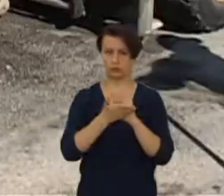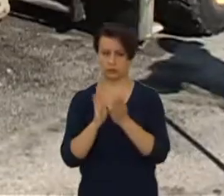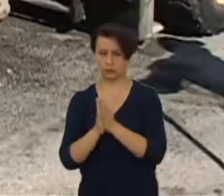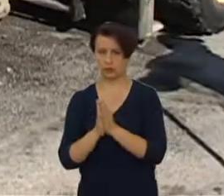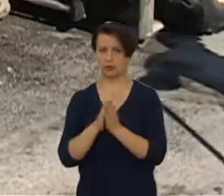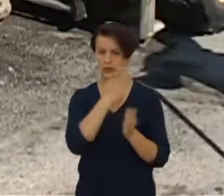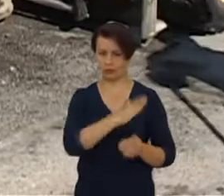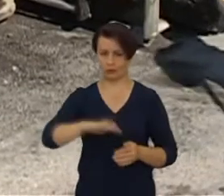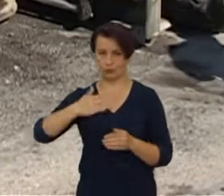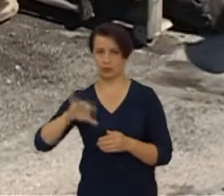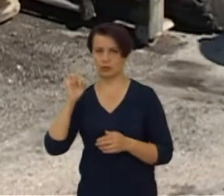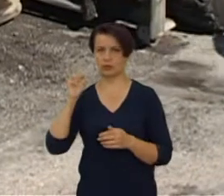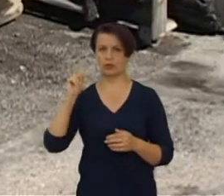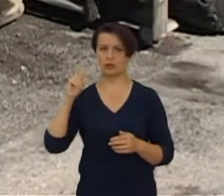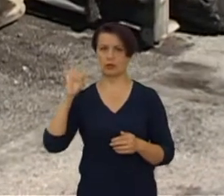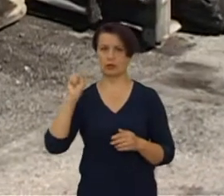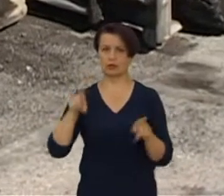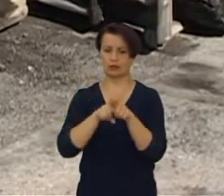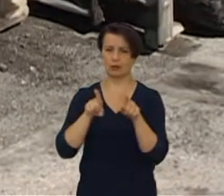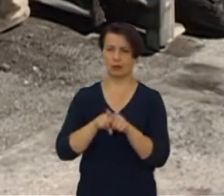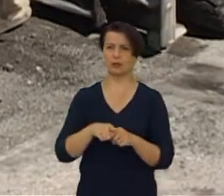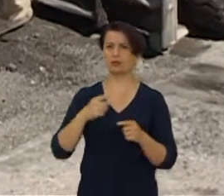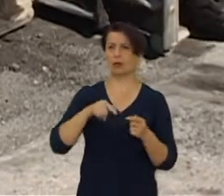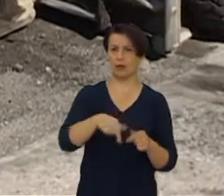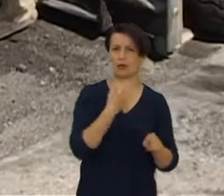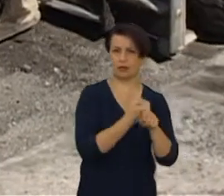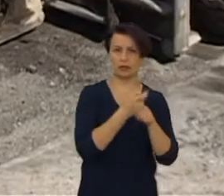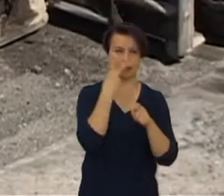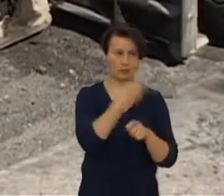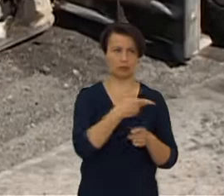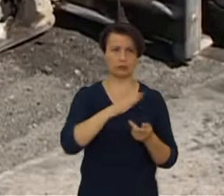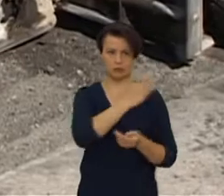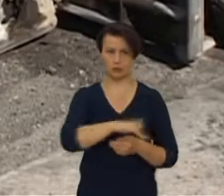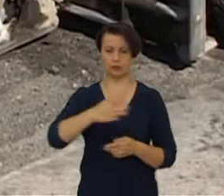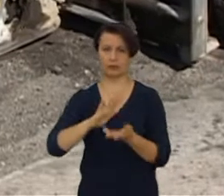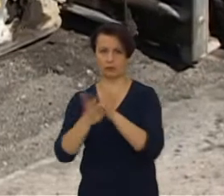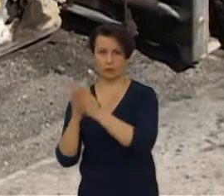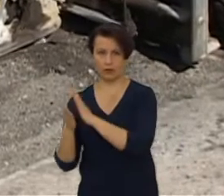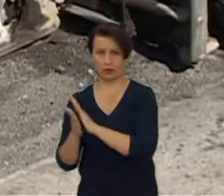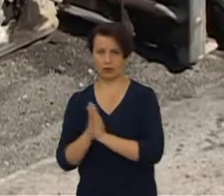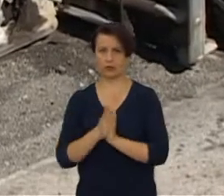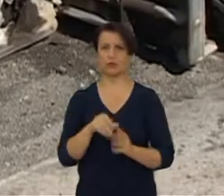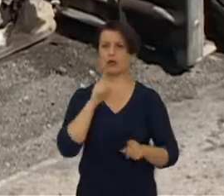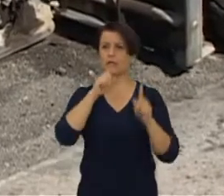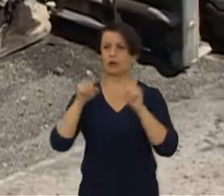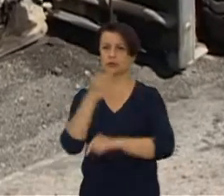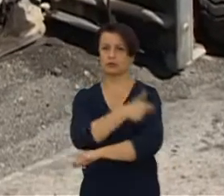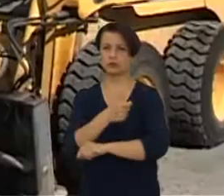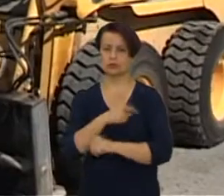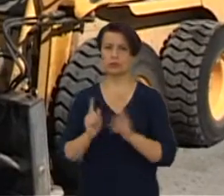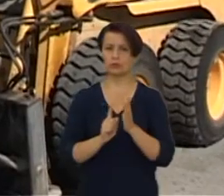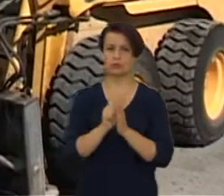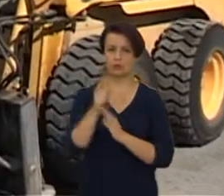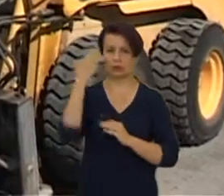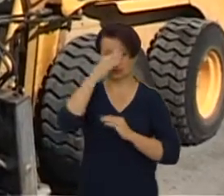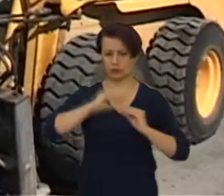sutvarkytos, Šėtoj duobės irgi taip pat sutvarkytos, mieste gyventojai turbūt irgi mato, kad duobės yra tvarkomos, kaip kuriuose seniūnijose